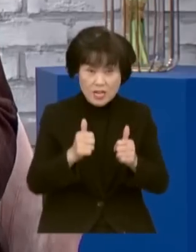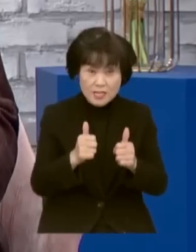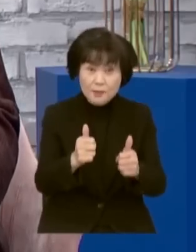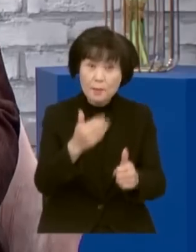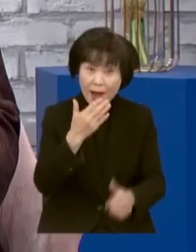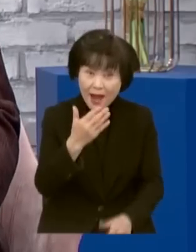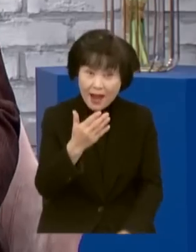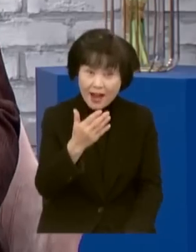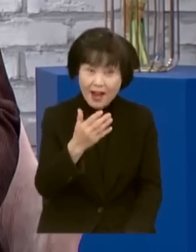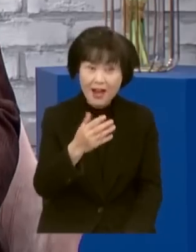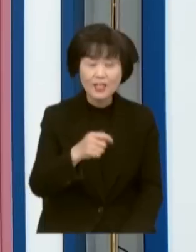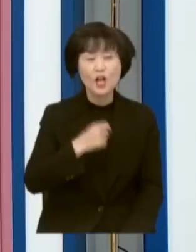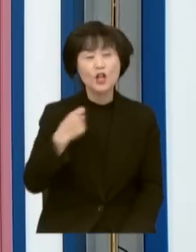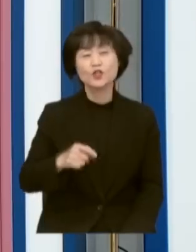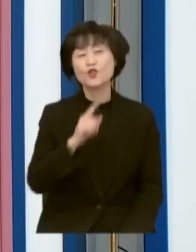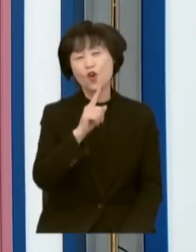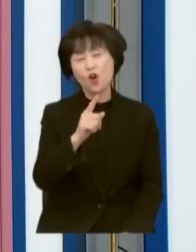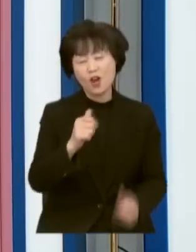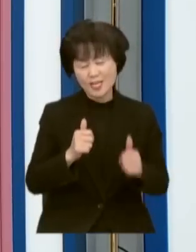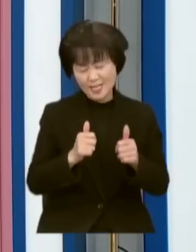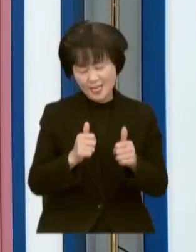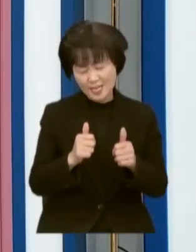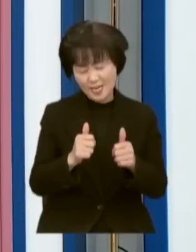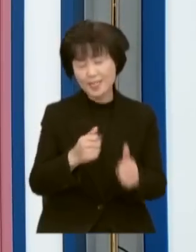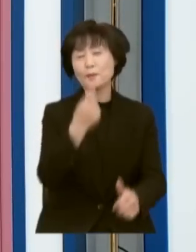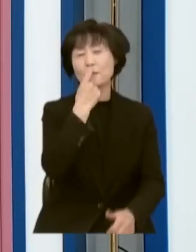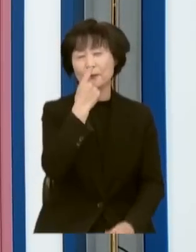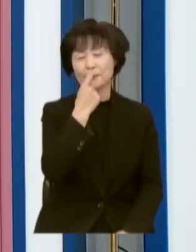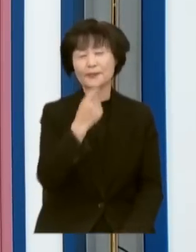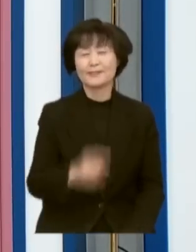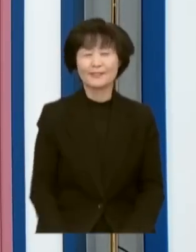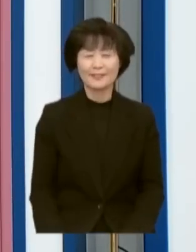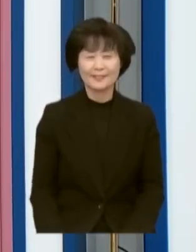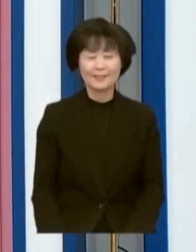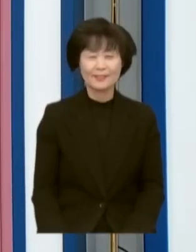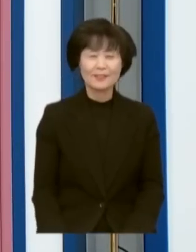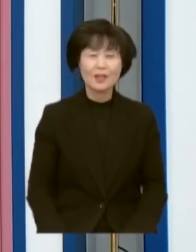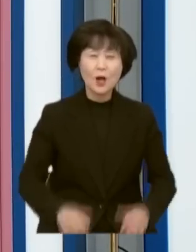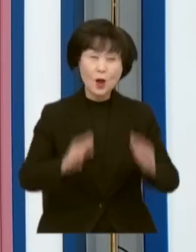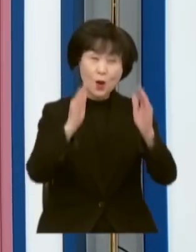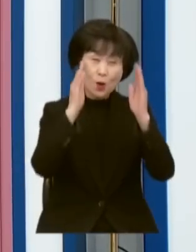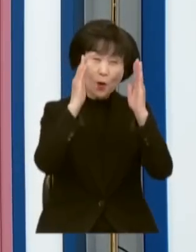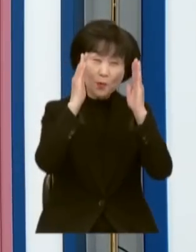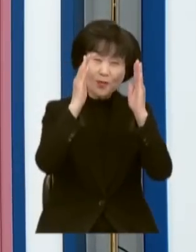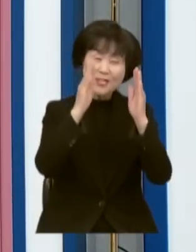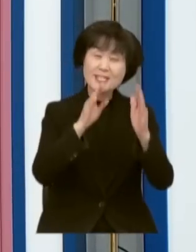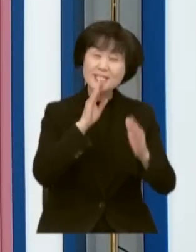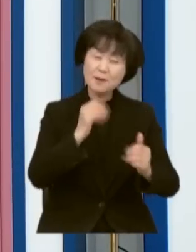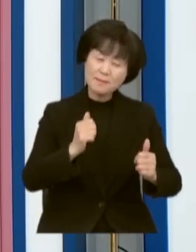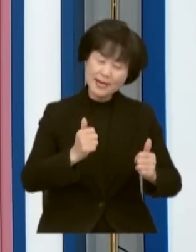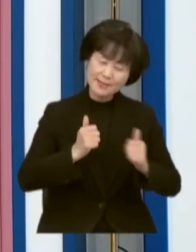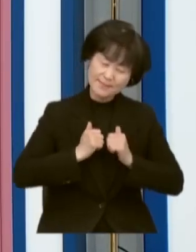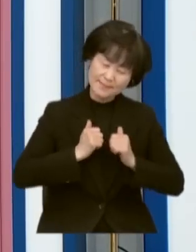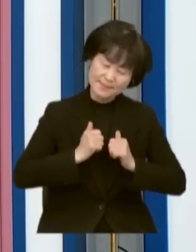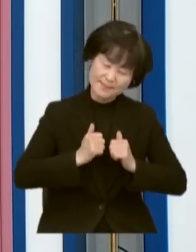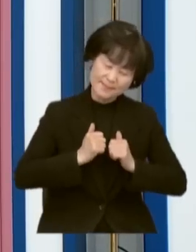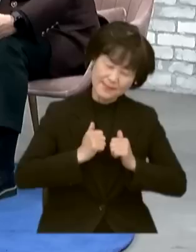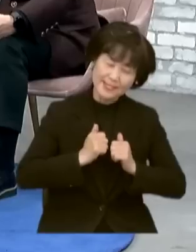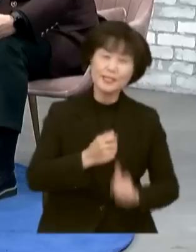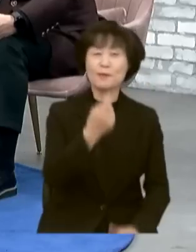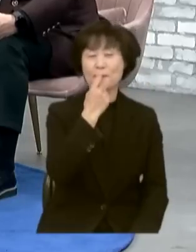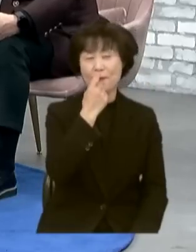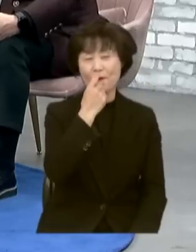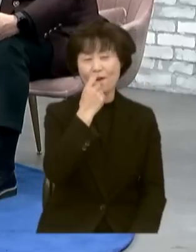봐요. 중국어를 열심히 했어요. 중국어는? 자. 공부만 열심히 하면서 완전 세상적인 사람이 된 거죠.